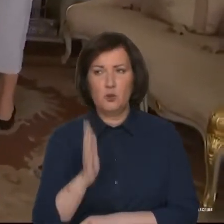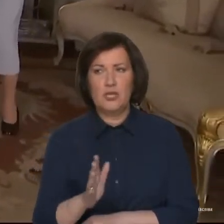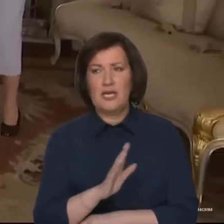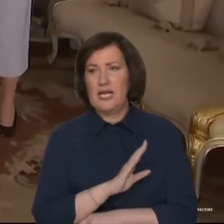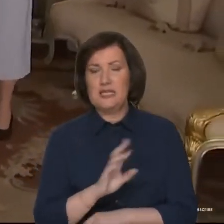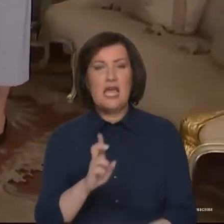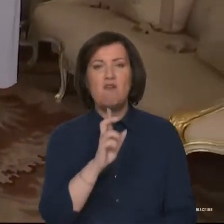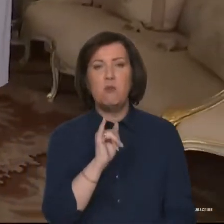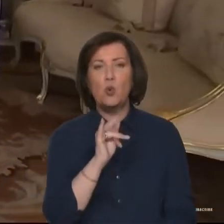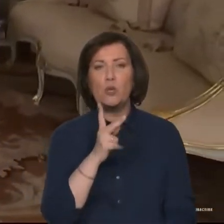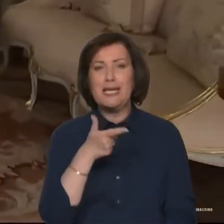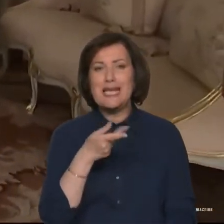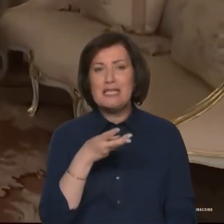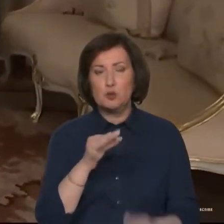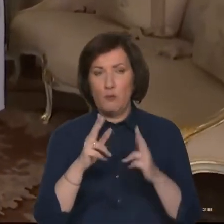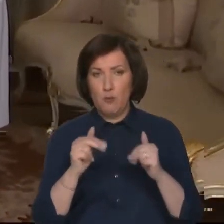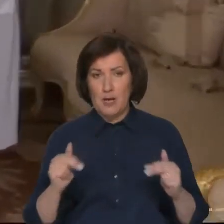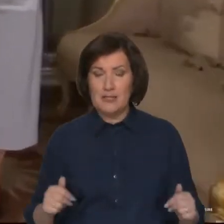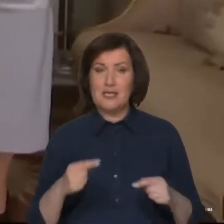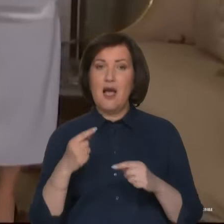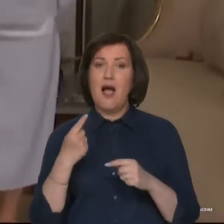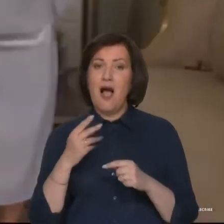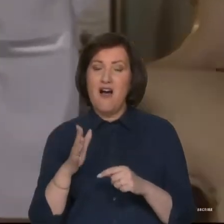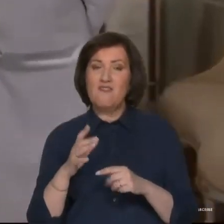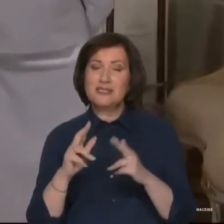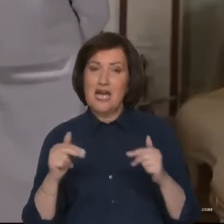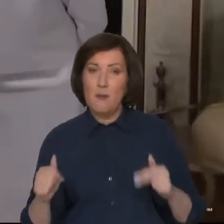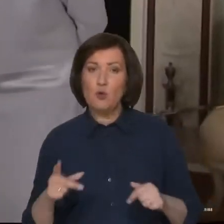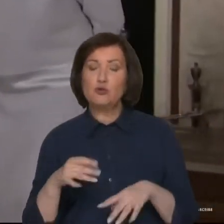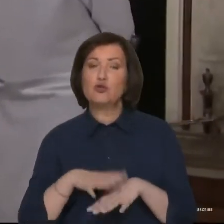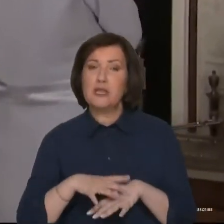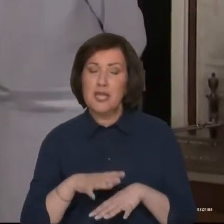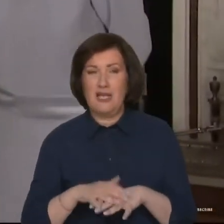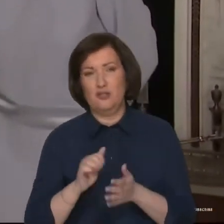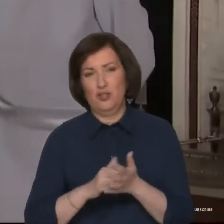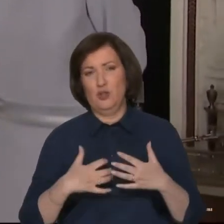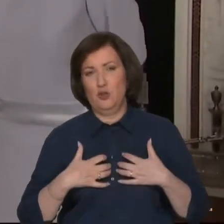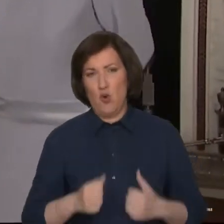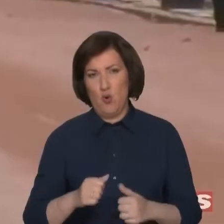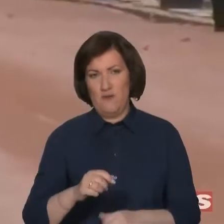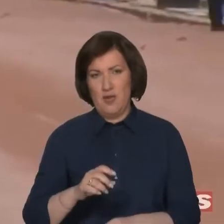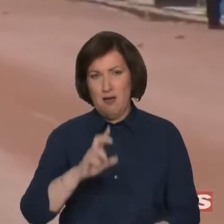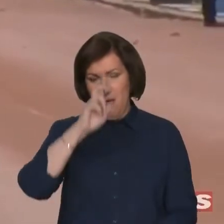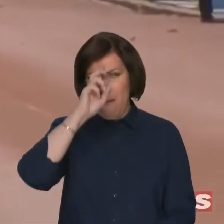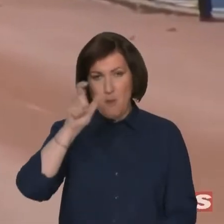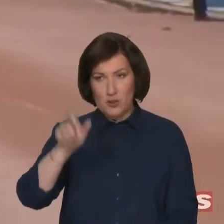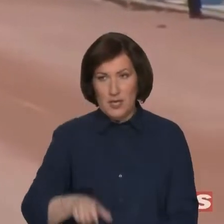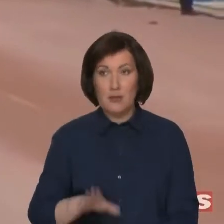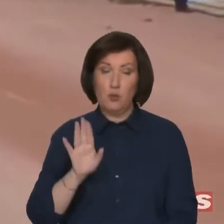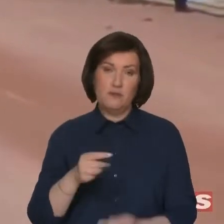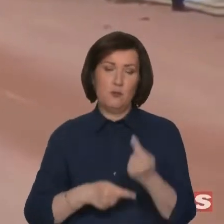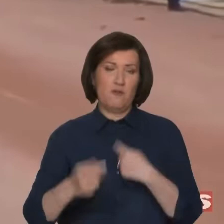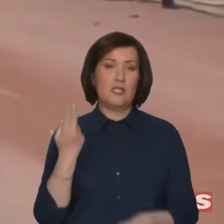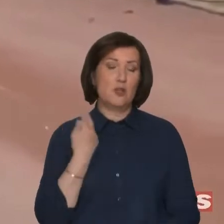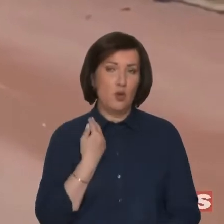не у Букінгемському палаці, а у замку Балморал у Шотландії через здоров'я монархині. Тоді новопризначений очільник уряду повернеться